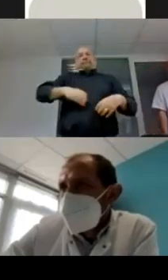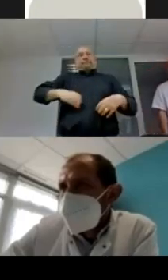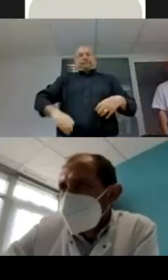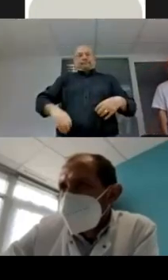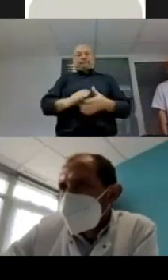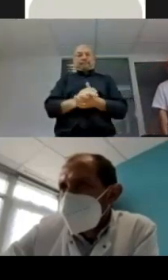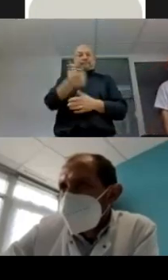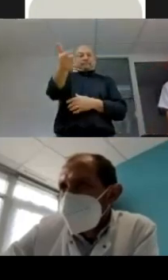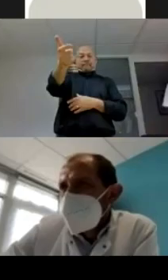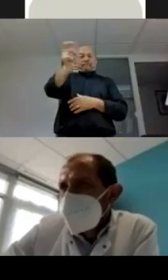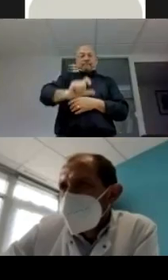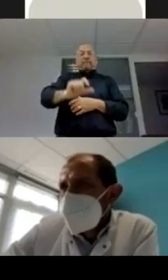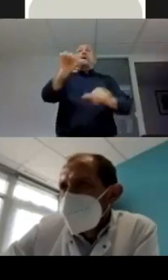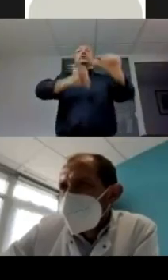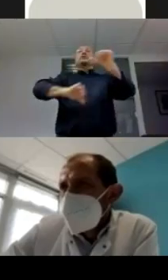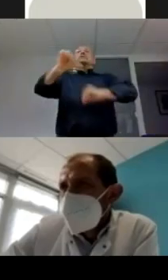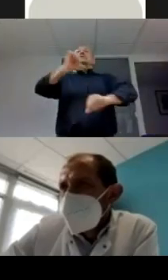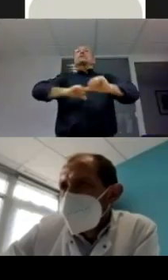Esquirol-Saint-Hilaire.